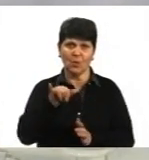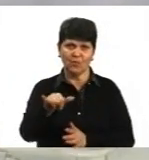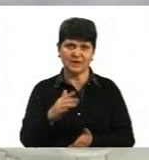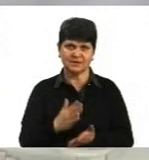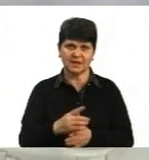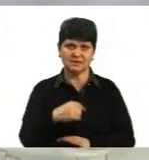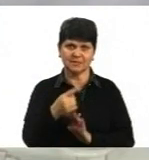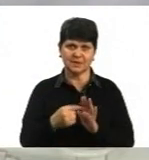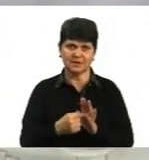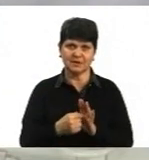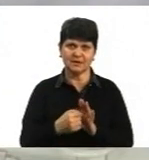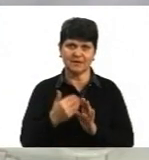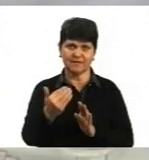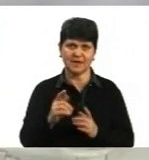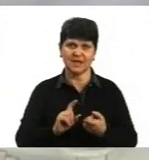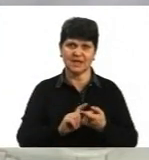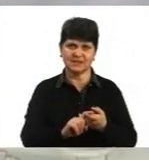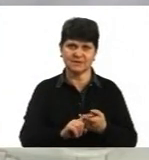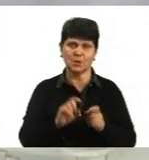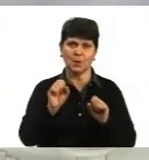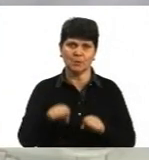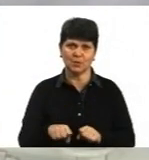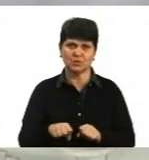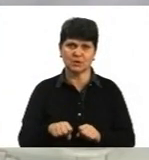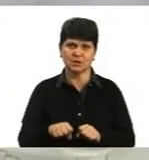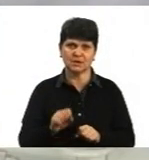ви на зв'язку, можете говорити, будь ласка, ваше питання.